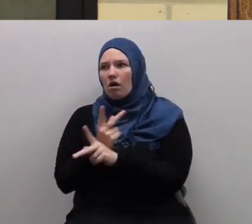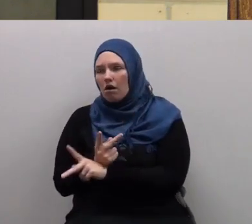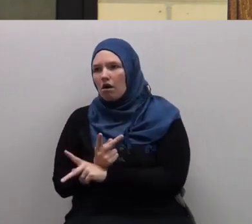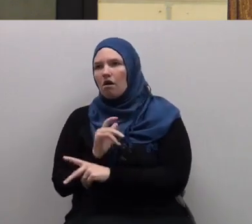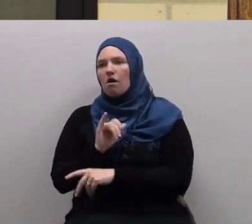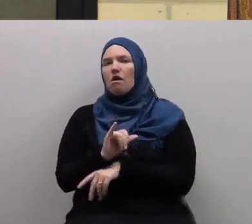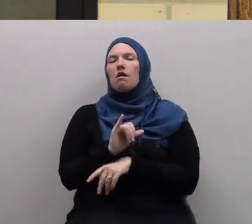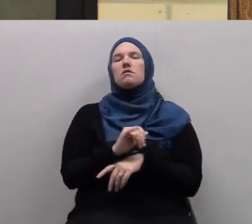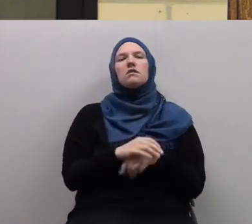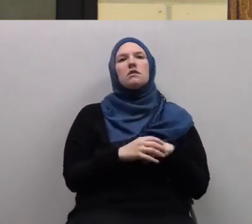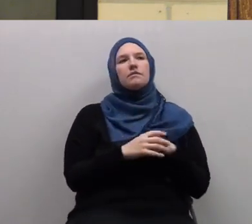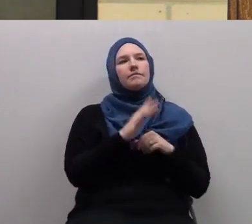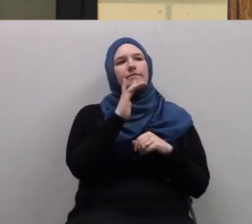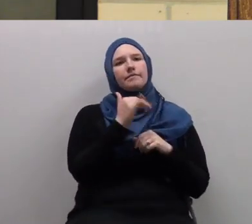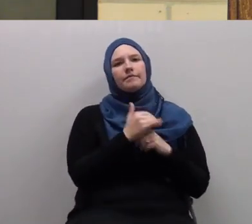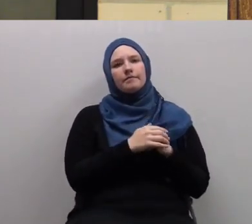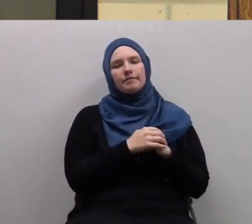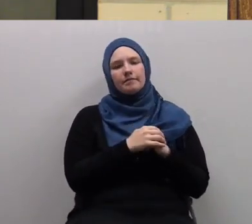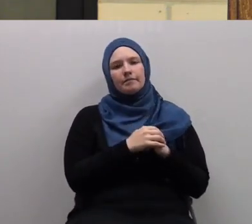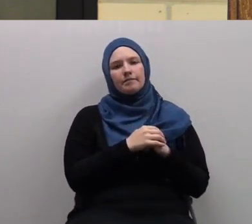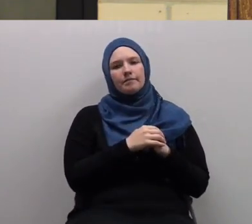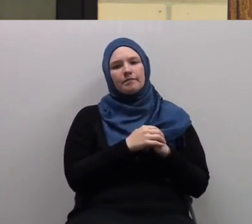وَجَاءَهُمُ الْمَوْجُ مِنْ كُلِّ